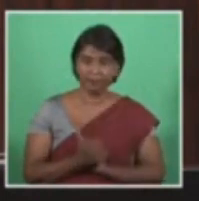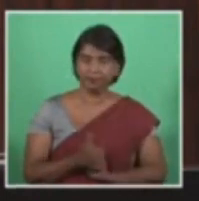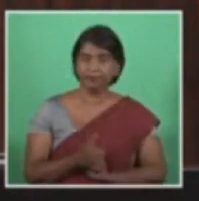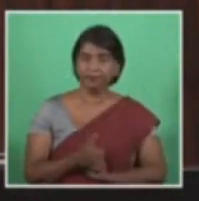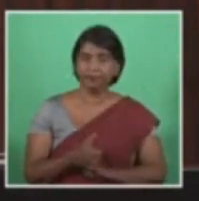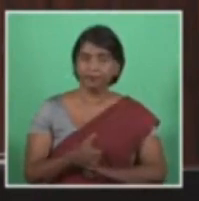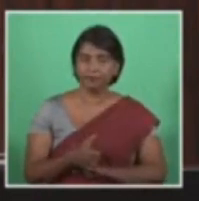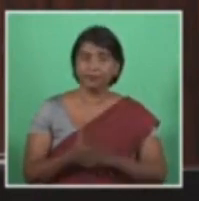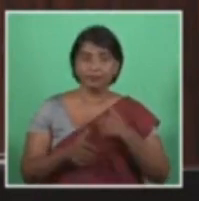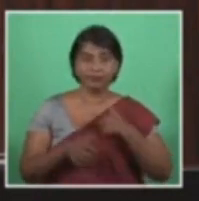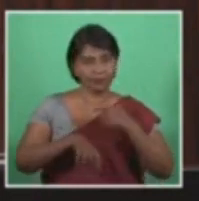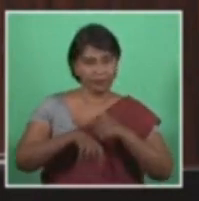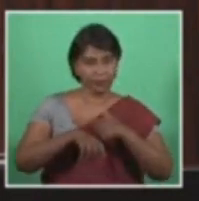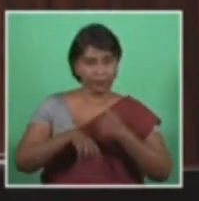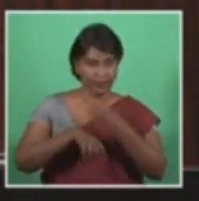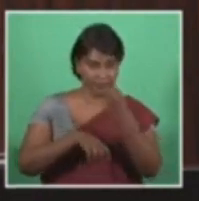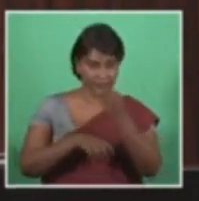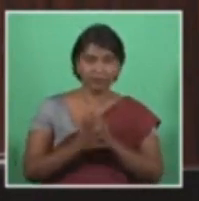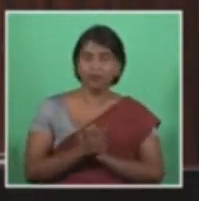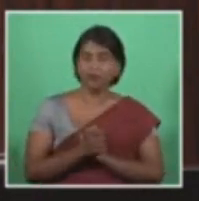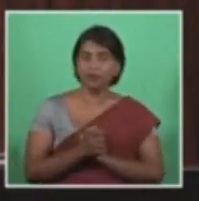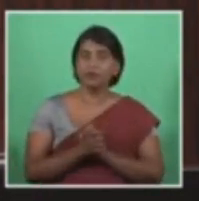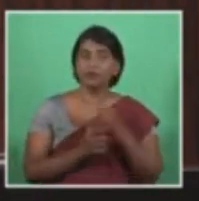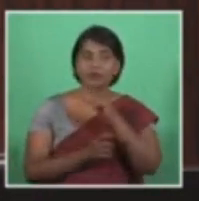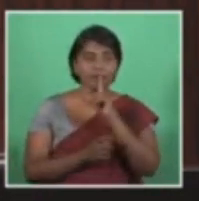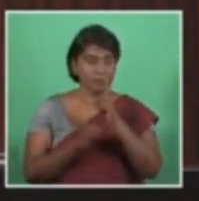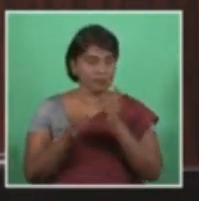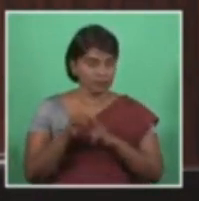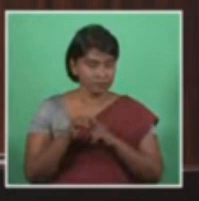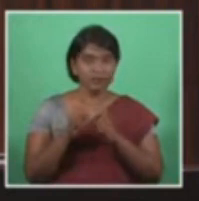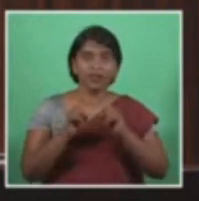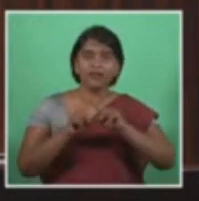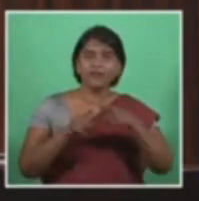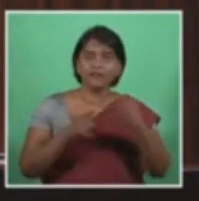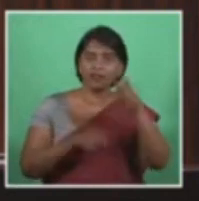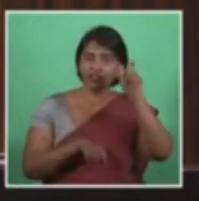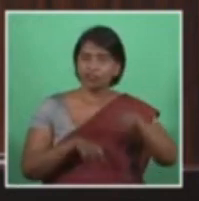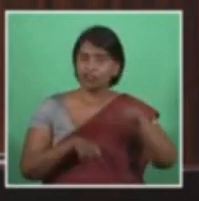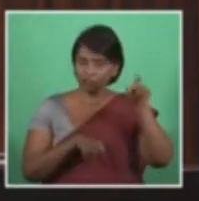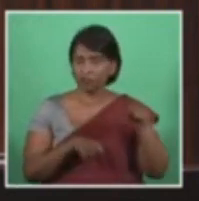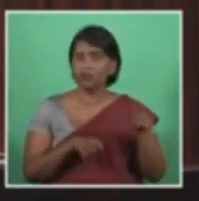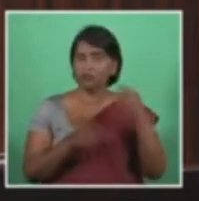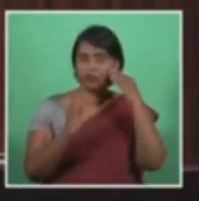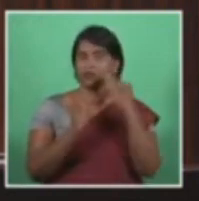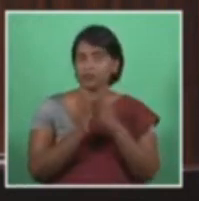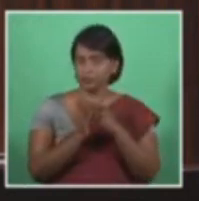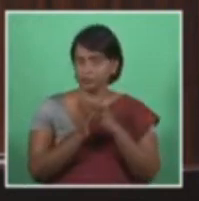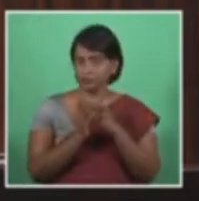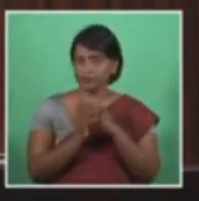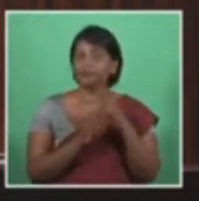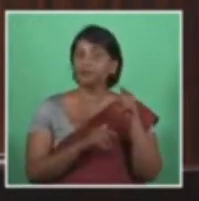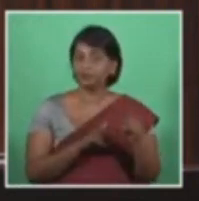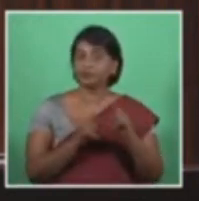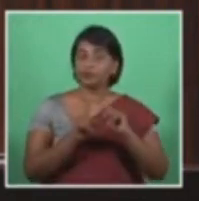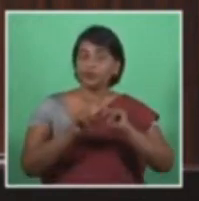ජයරත්නතුමා අපෙන් නෙවෙයි මගේ දෙලි කරන්නම් මේකේ ඔබතුමී මතු කරපු වෙනත් තැනැත්තන් කියන කාරණාවෙදී මේක වෙන